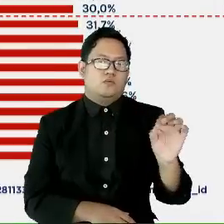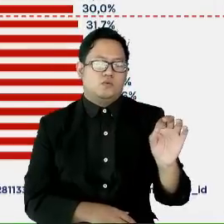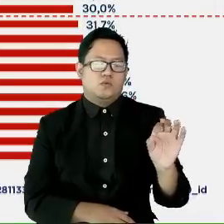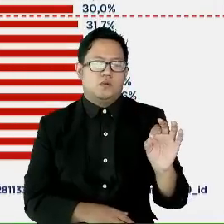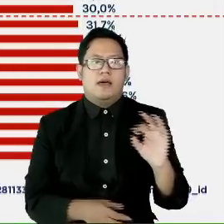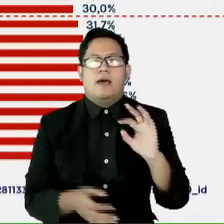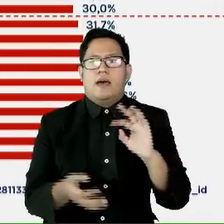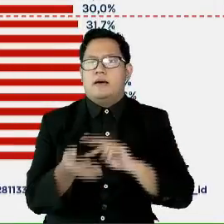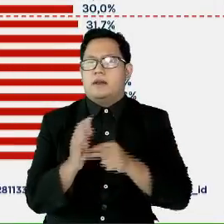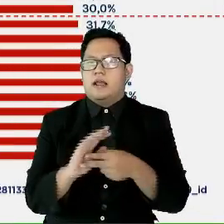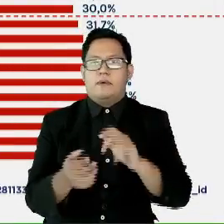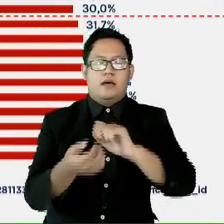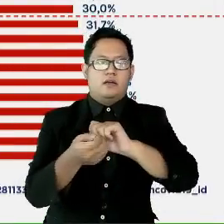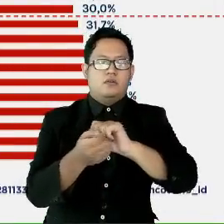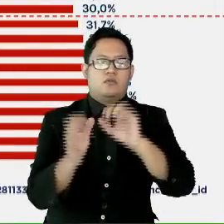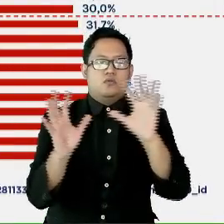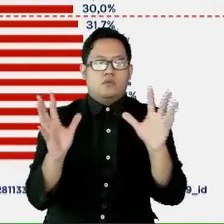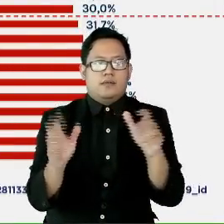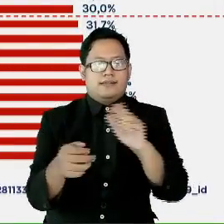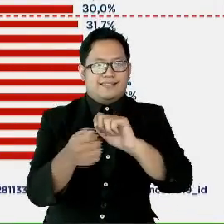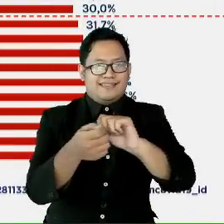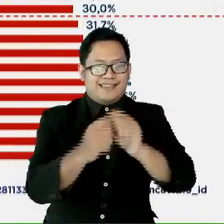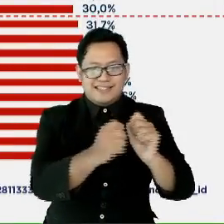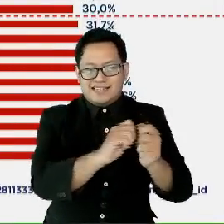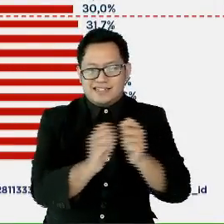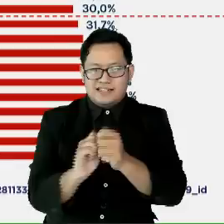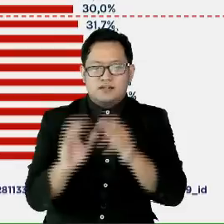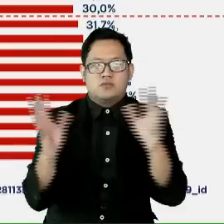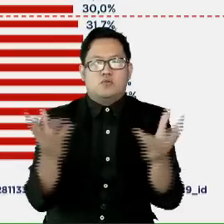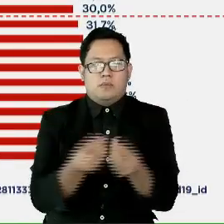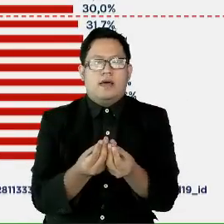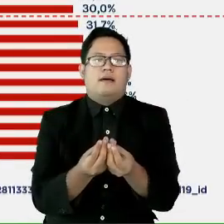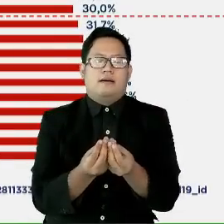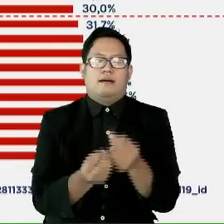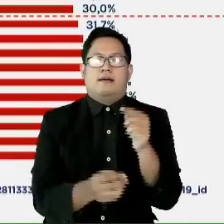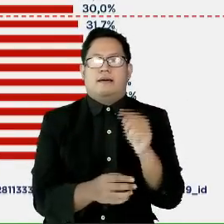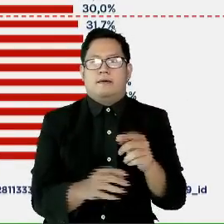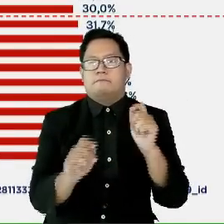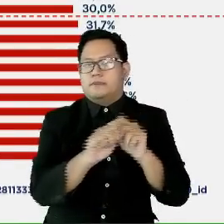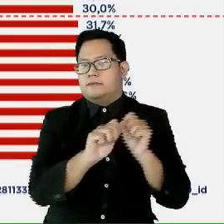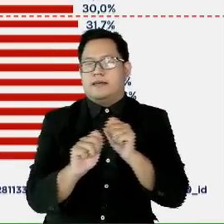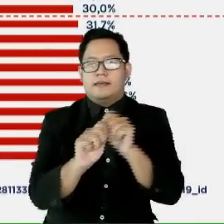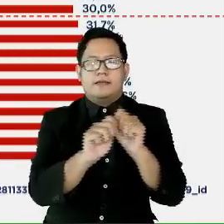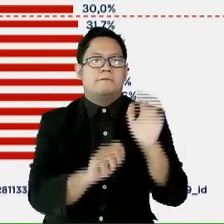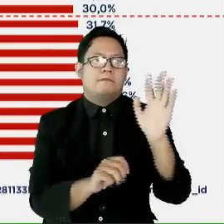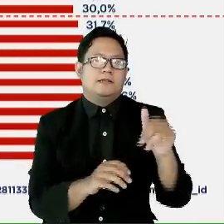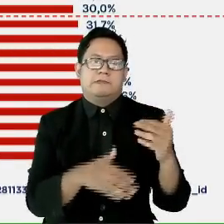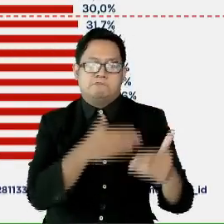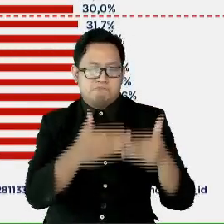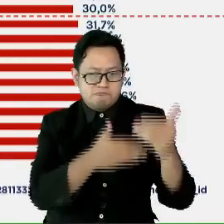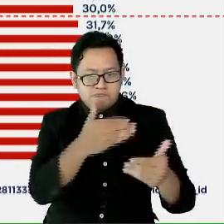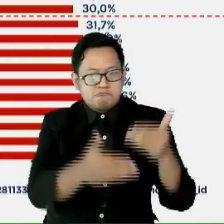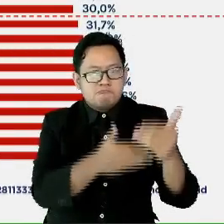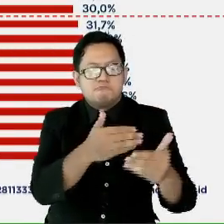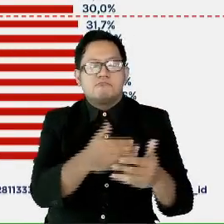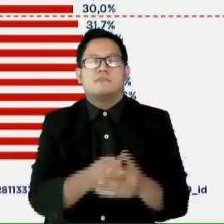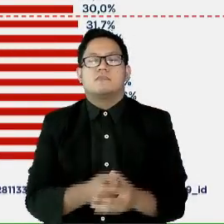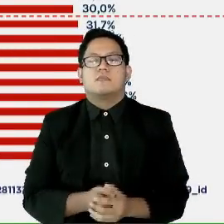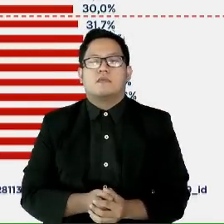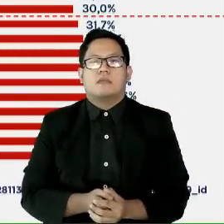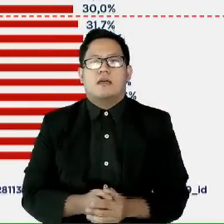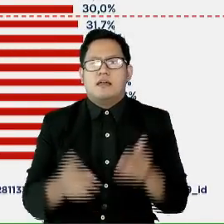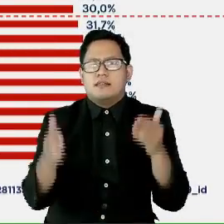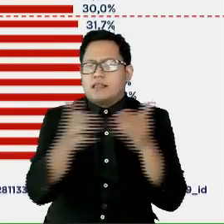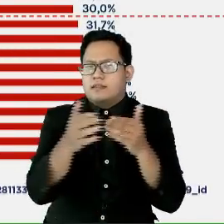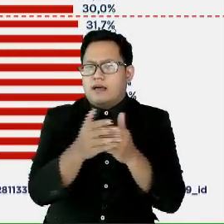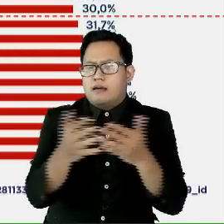bahwa jumlah testing di Indonesia masih diupayakan untuk terus diperbaiki seiring dengan berjalannya waktu. Yang menjadi tantangan